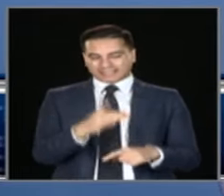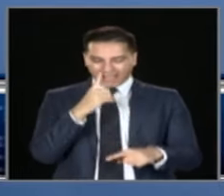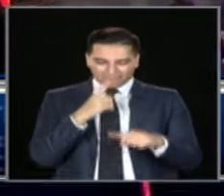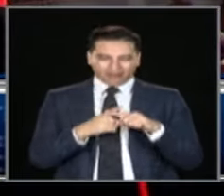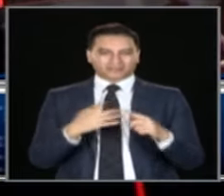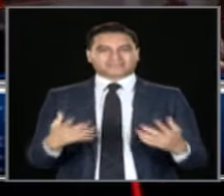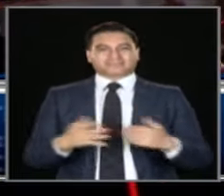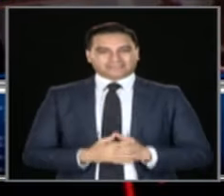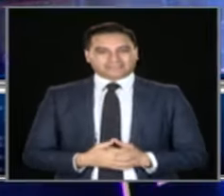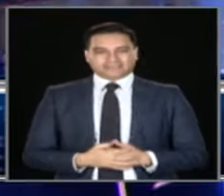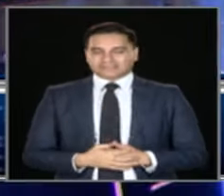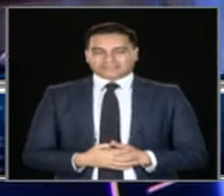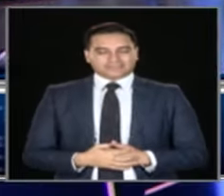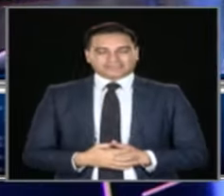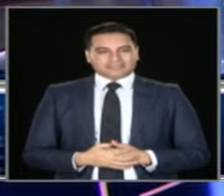خاطئة.